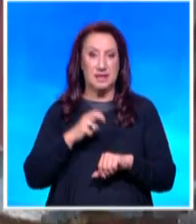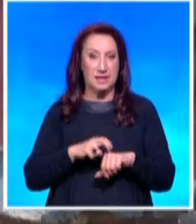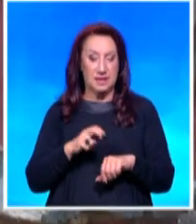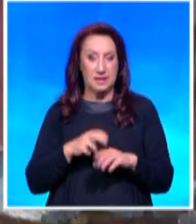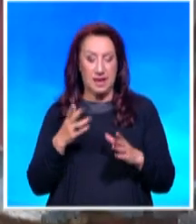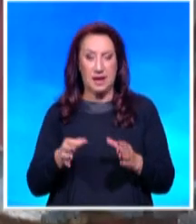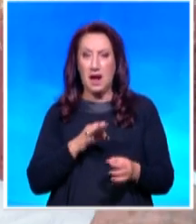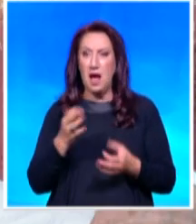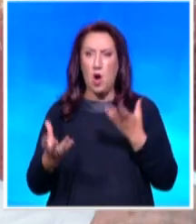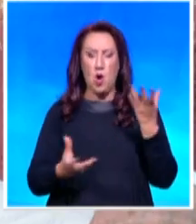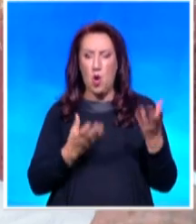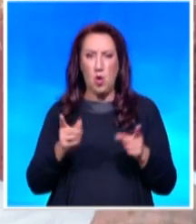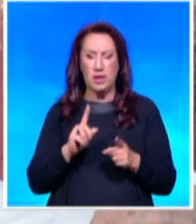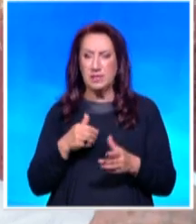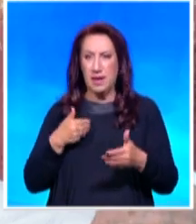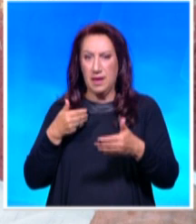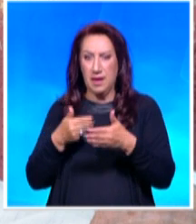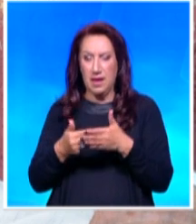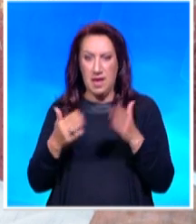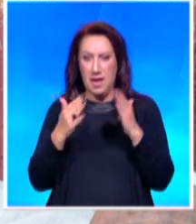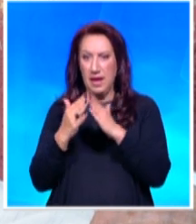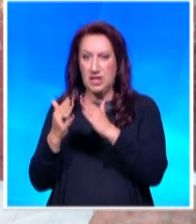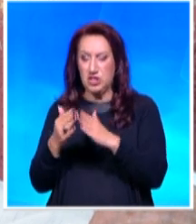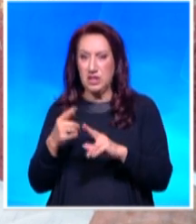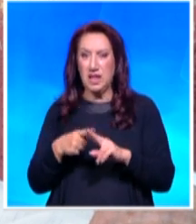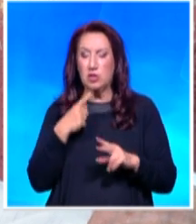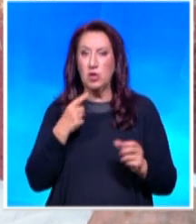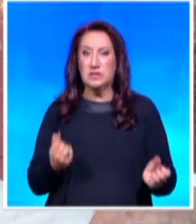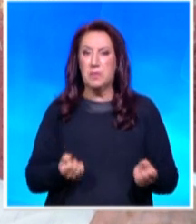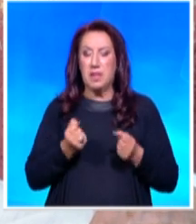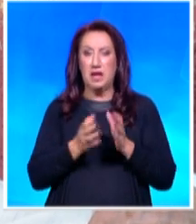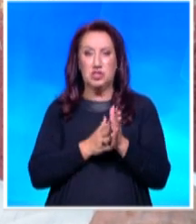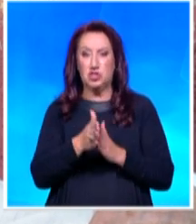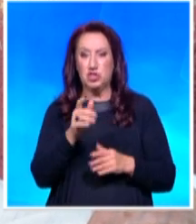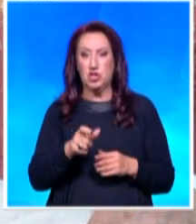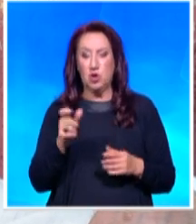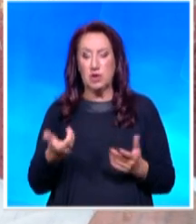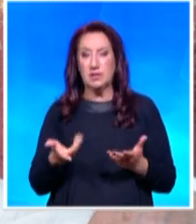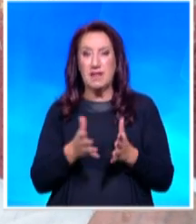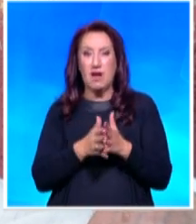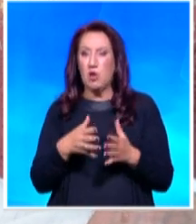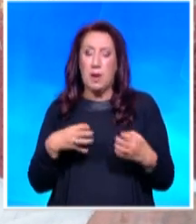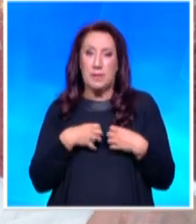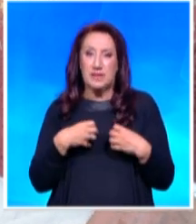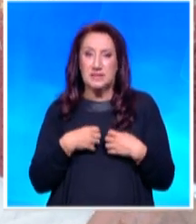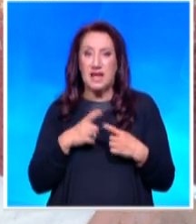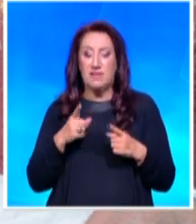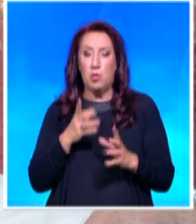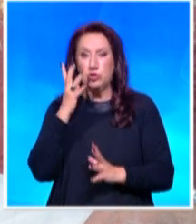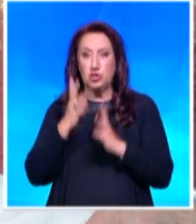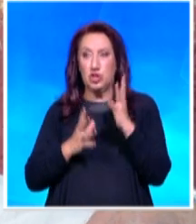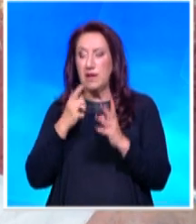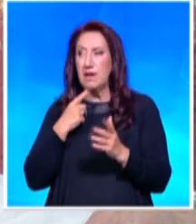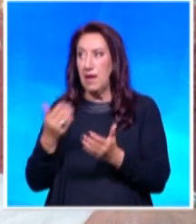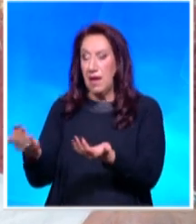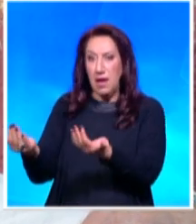но изплаши хората. Винаги, когато бъде пожар, селото е притеснение, защото всеки момент може да дойде до къщите и да